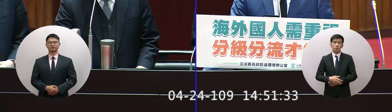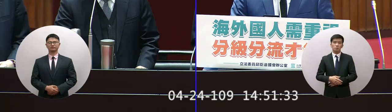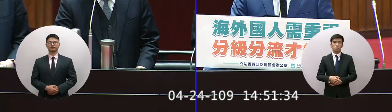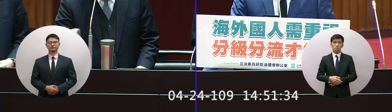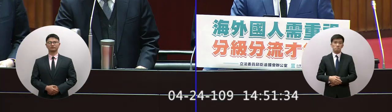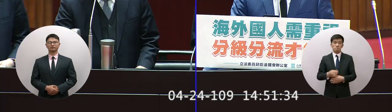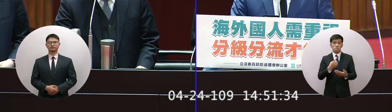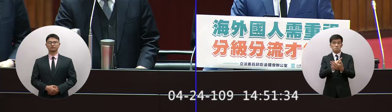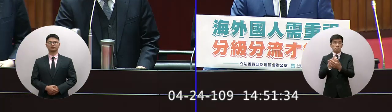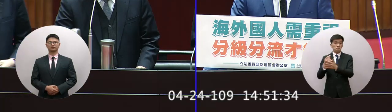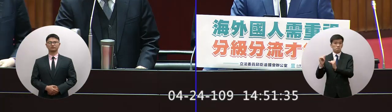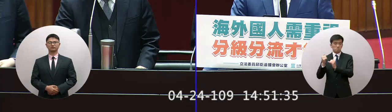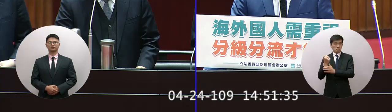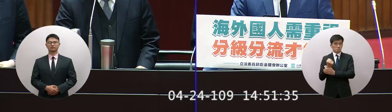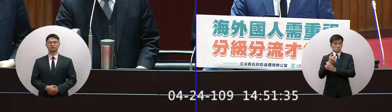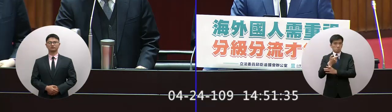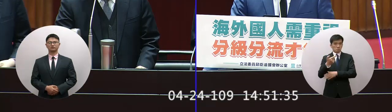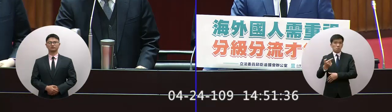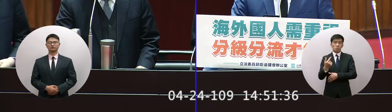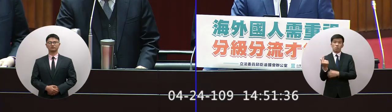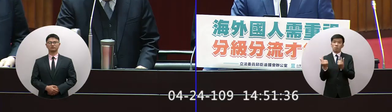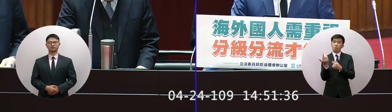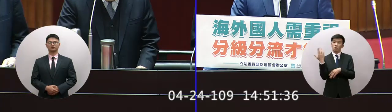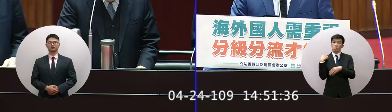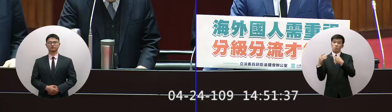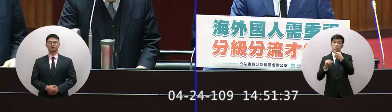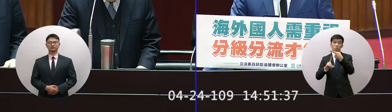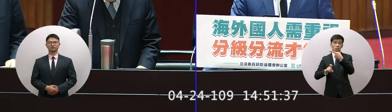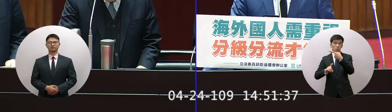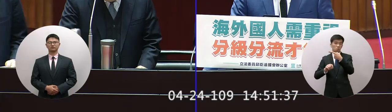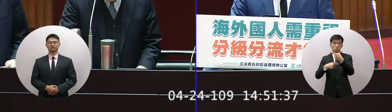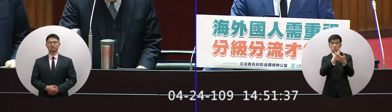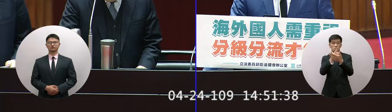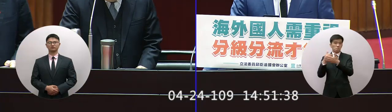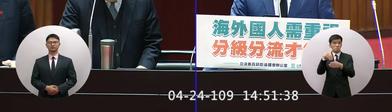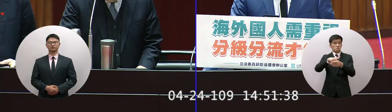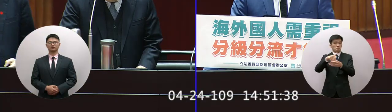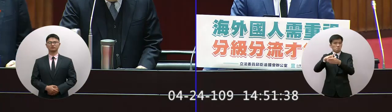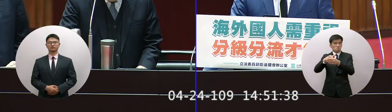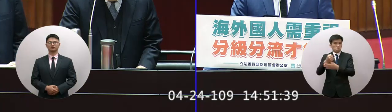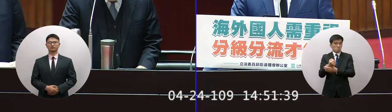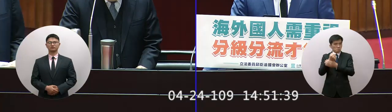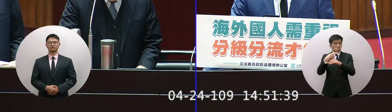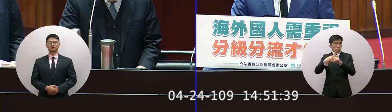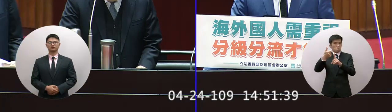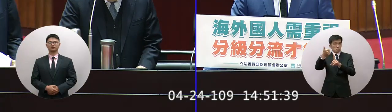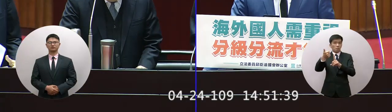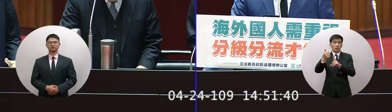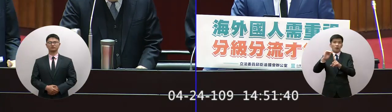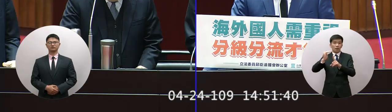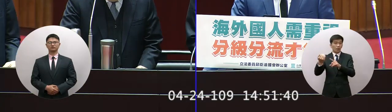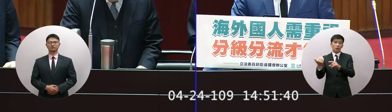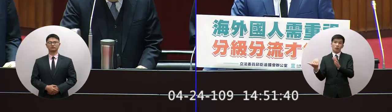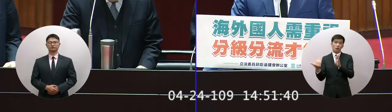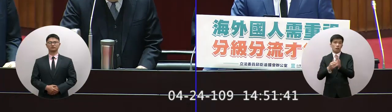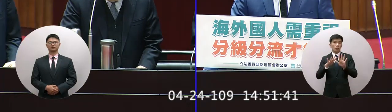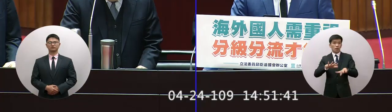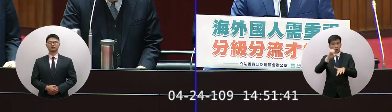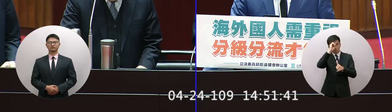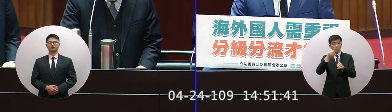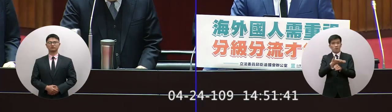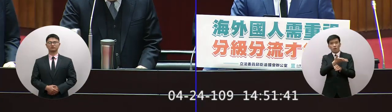定的，包括今年1月11号这么高的投票率，大家拢回来支持咱的国家，结果在这个百年疫情的这个期